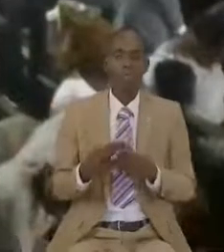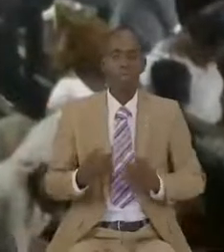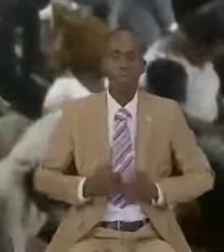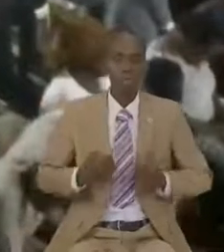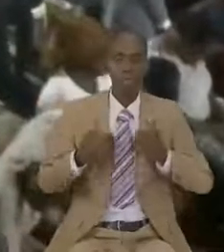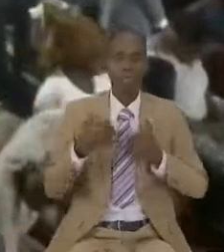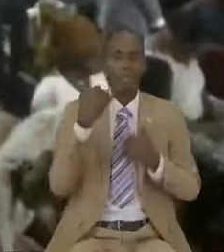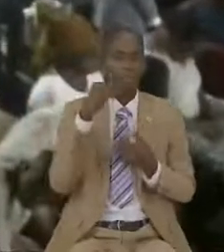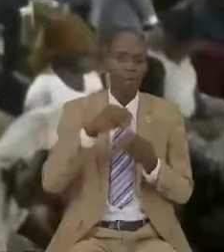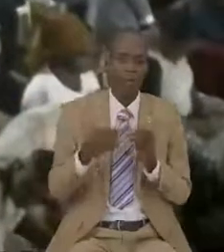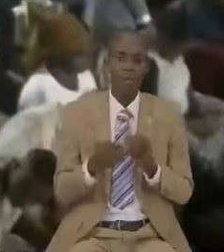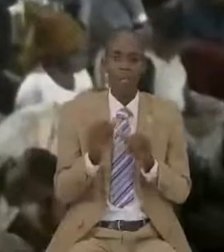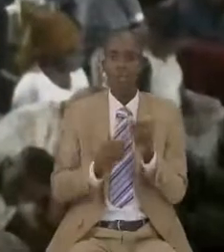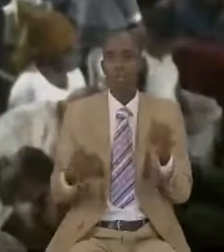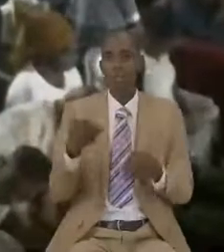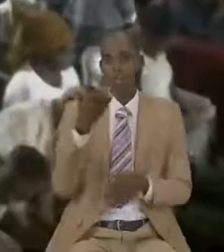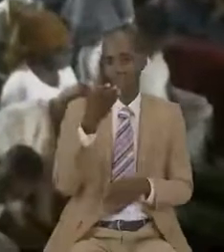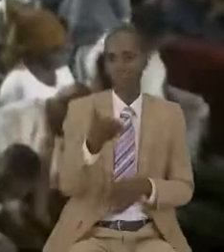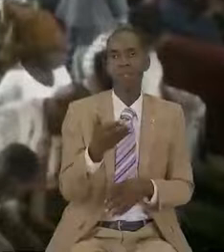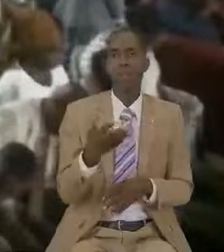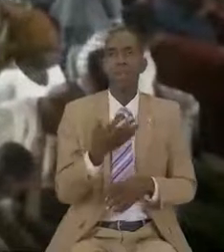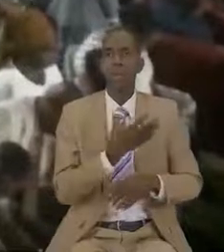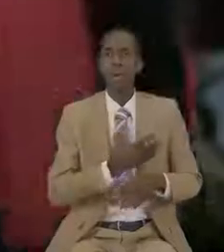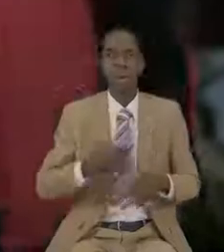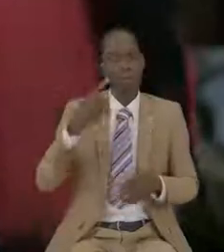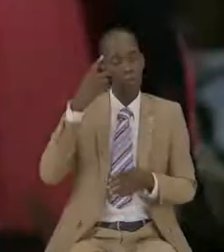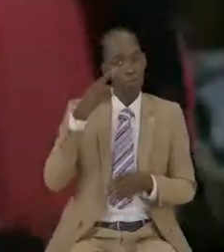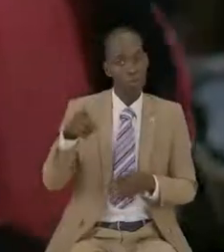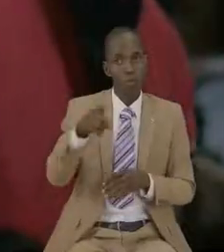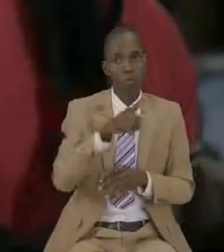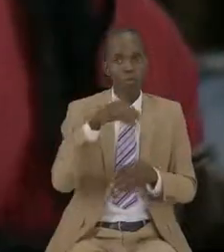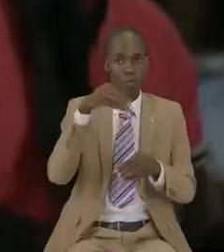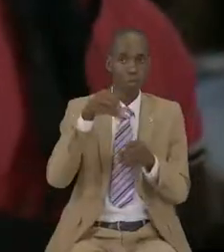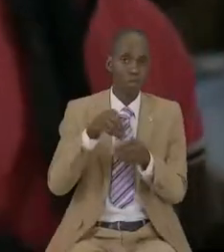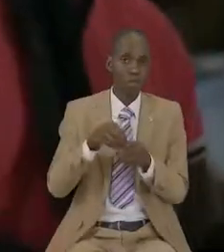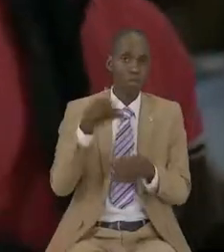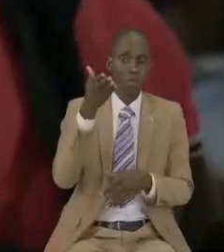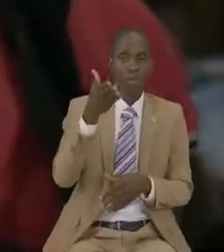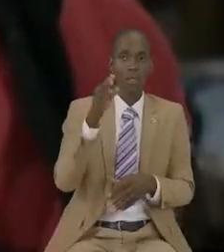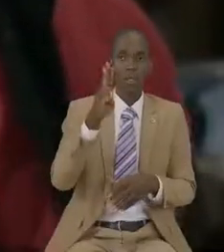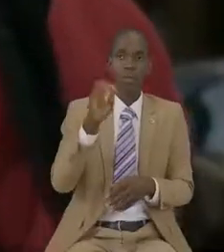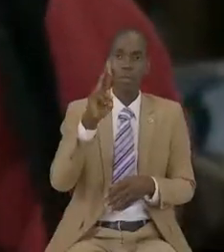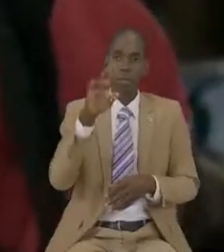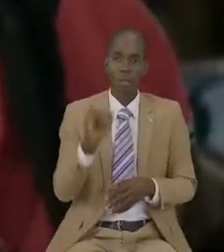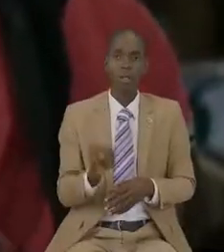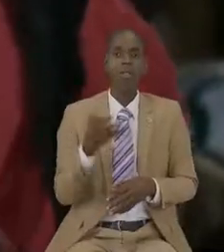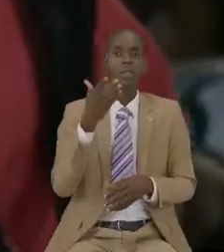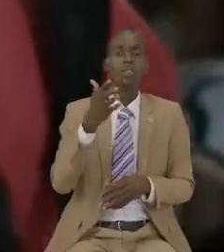il y aura une adoration spéciale demain au lieu principal. Et vous tous, vous